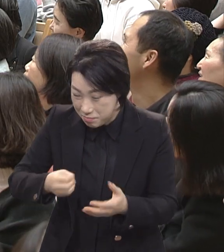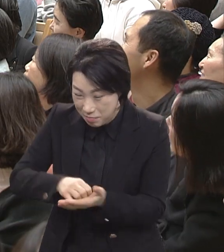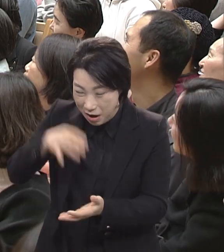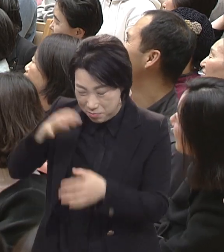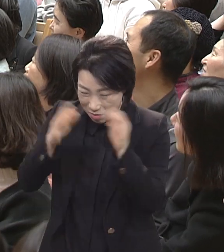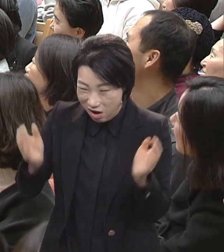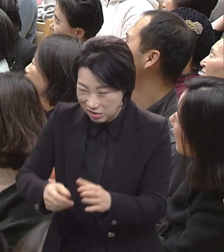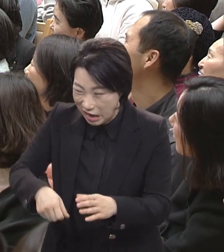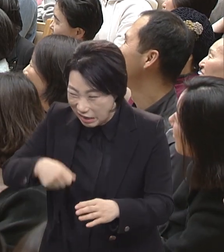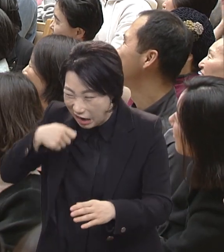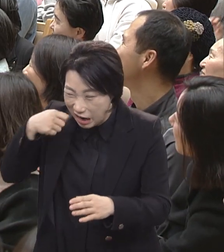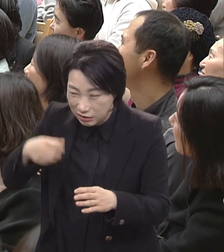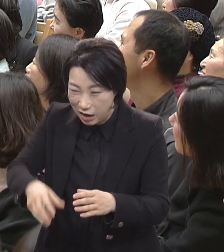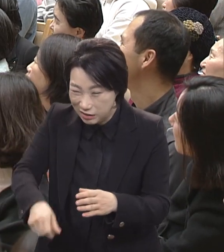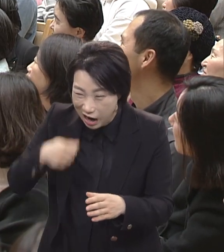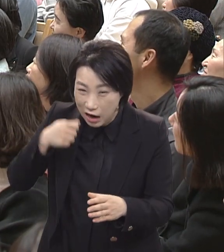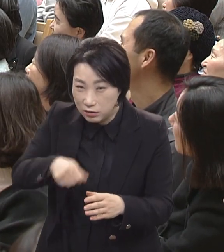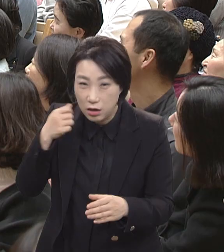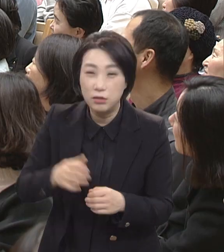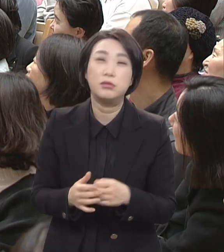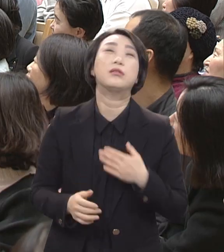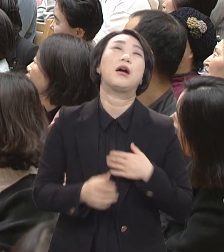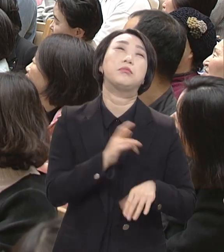버리장머리를 고치는 거야 아주 그냥 버리장머리를.